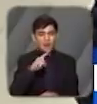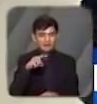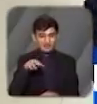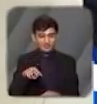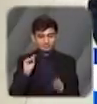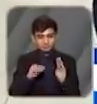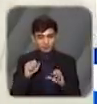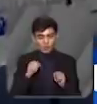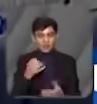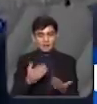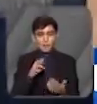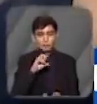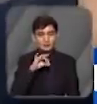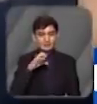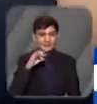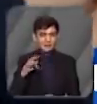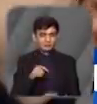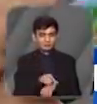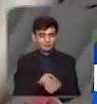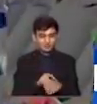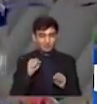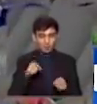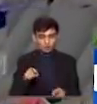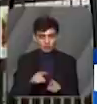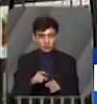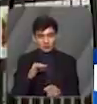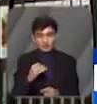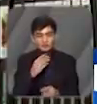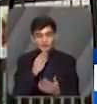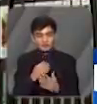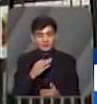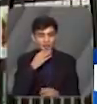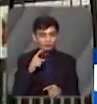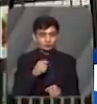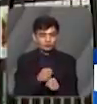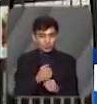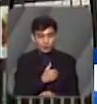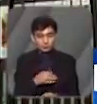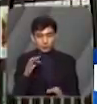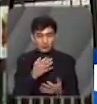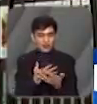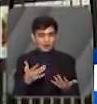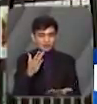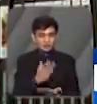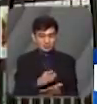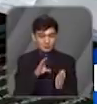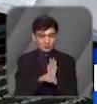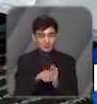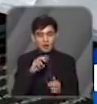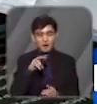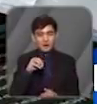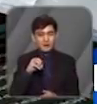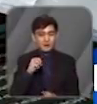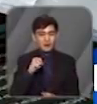немесе бисерден тоқылған білезік болуы мүмкін. Жаныңызға жылулық сыйлайтын мұндай іске қажетті керек жарақтың барлығын